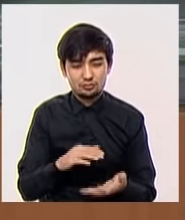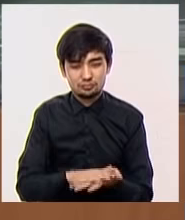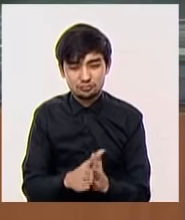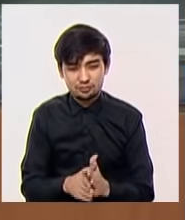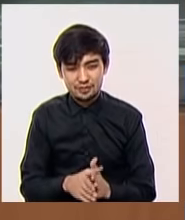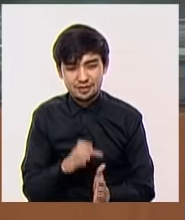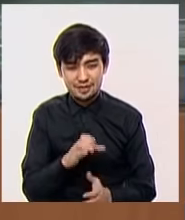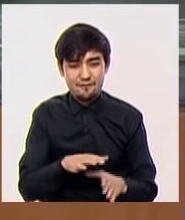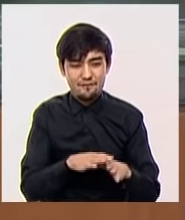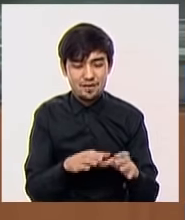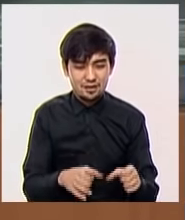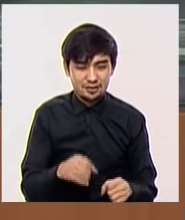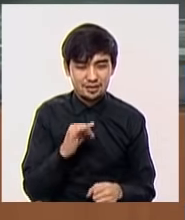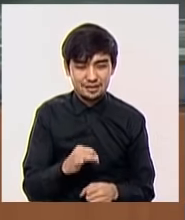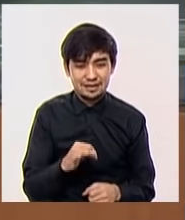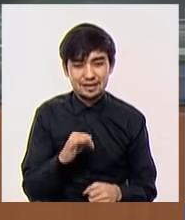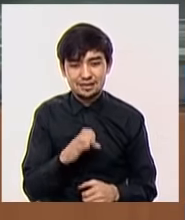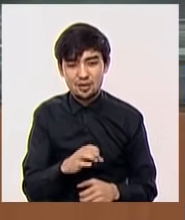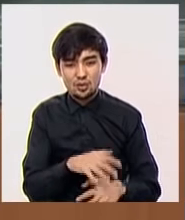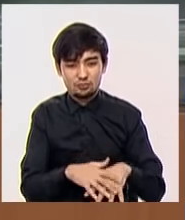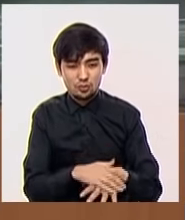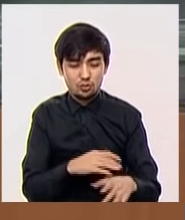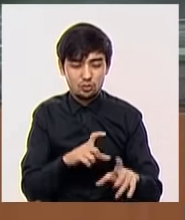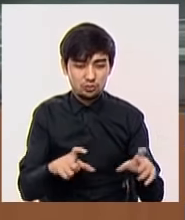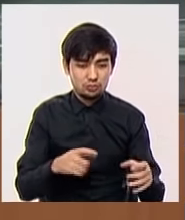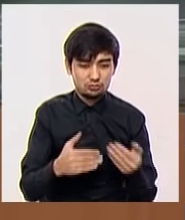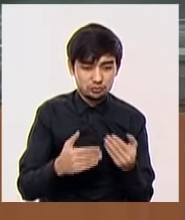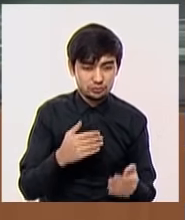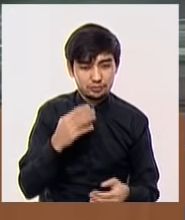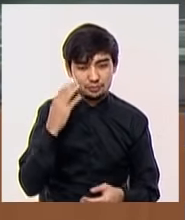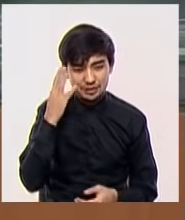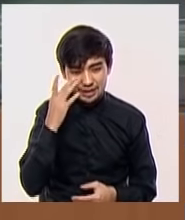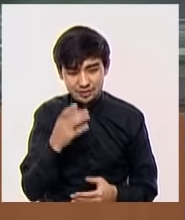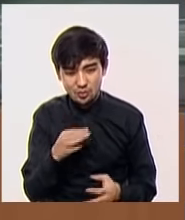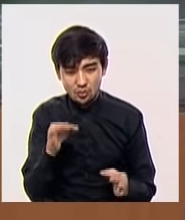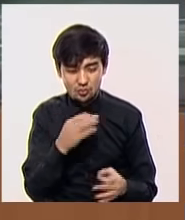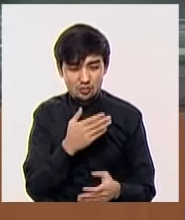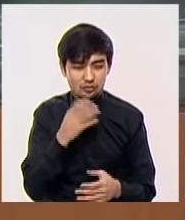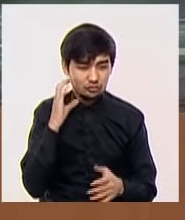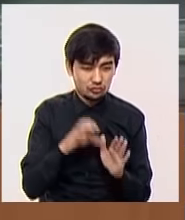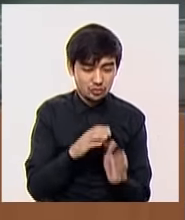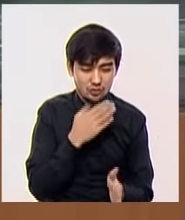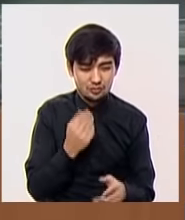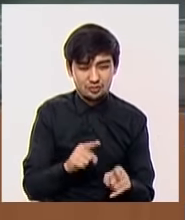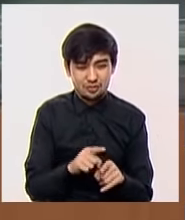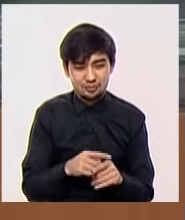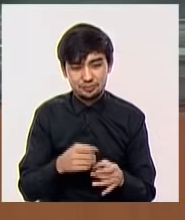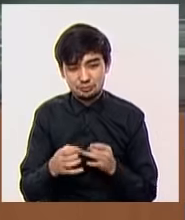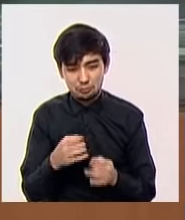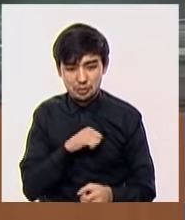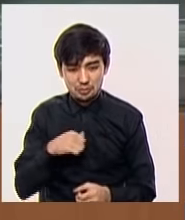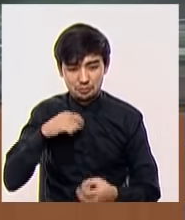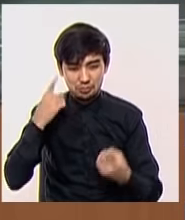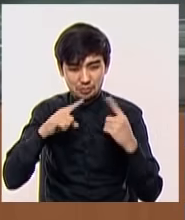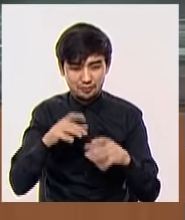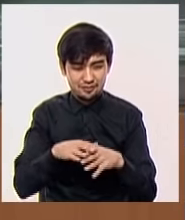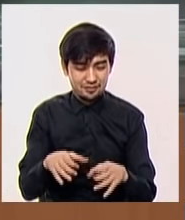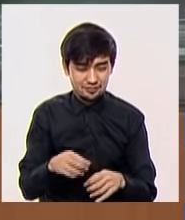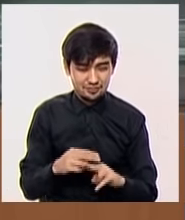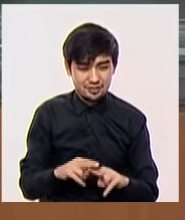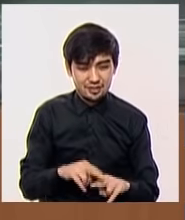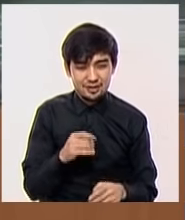властями с населением не собираются мнение всех стейкхолдеров вовлеченных person вот она слабая и